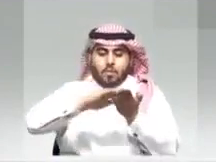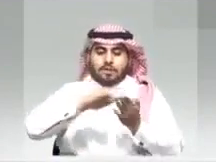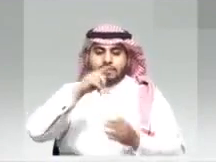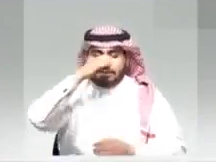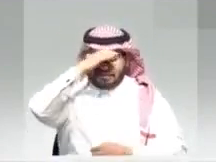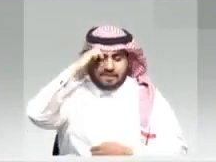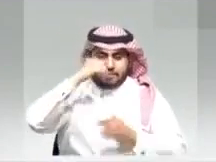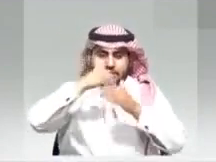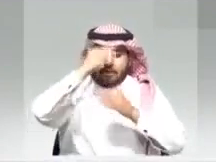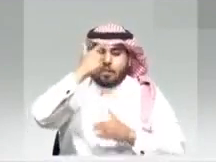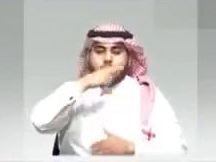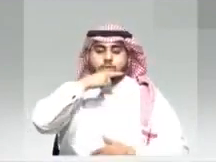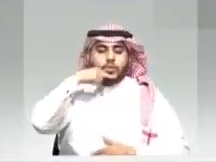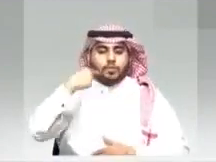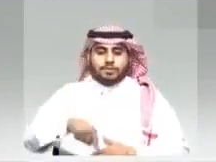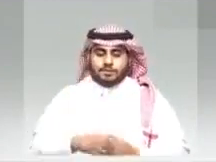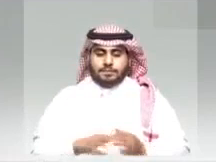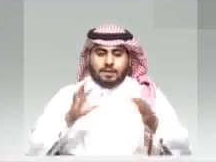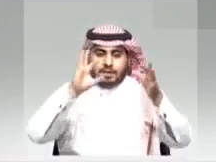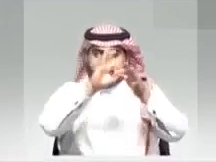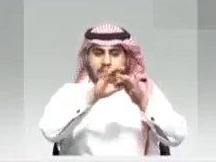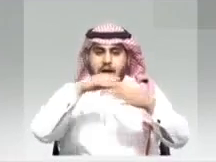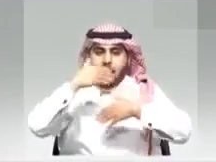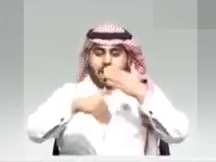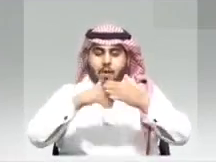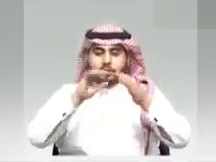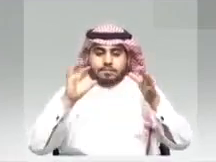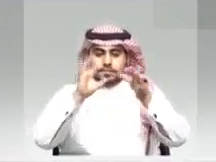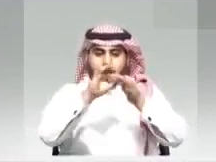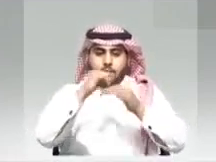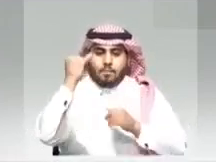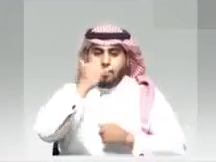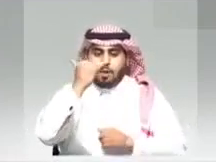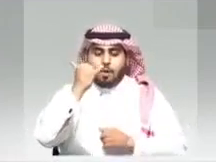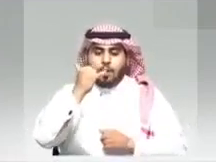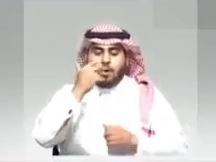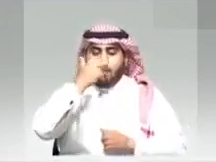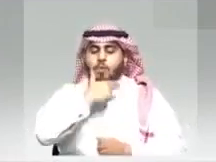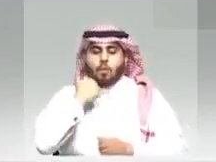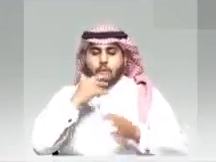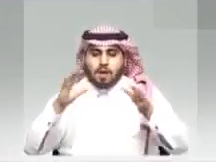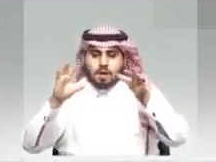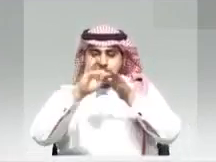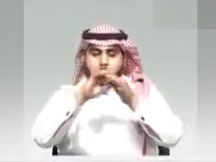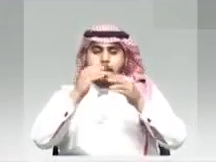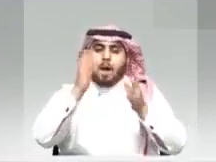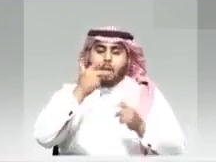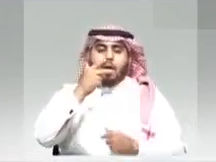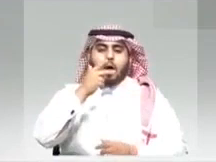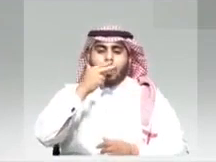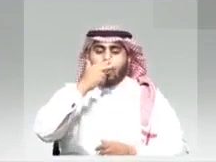الصيف المقبل في روسيا. وتأتي هذه الاتفاقية سعيا لتحقيق الشراكة الاستراتيجية بين القطاعات الحكومية وغير